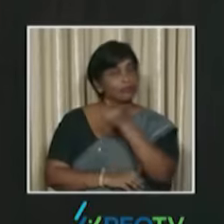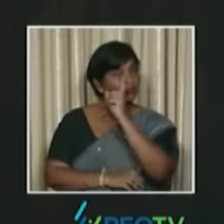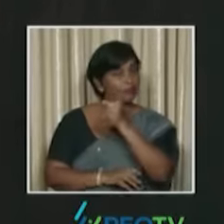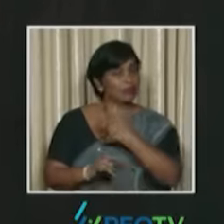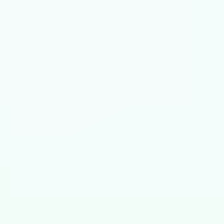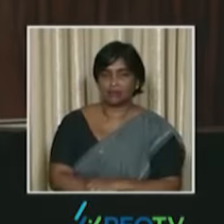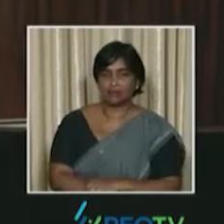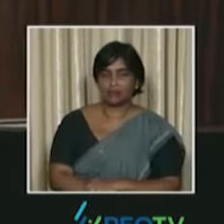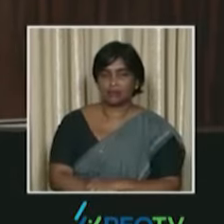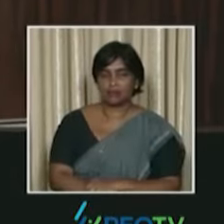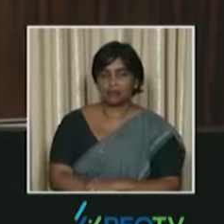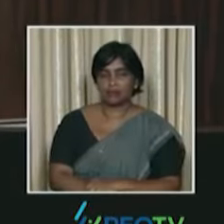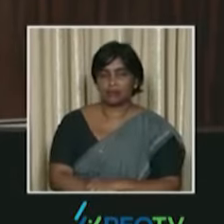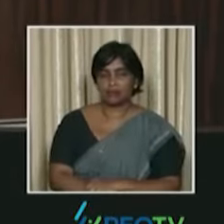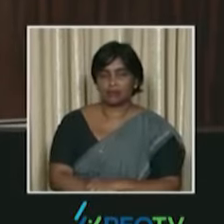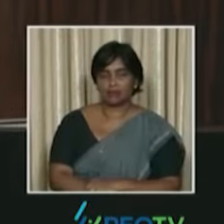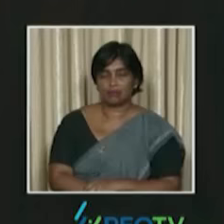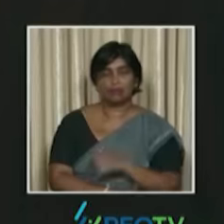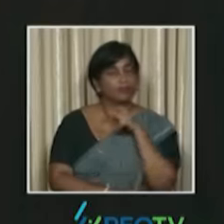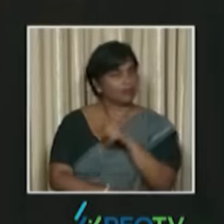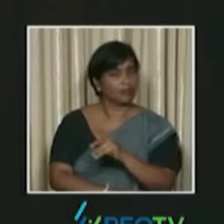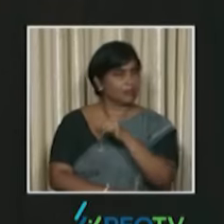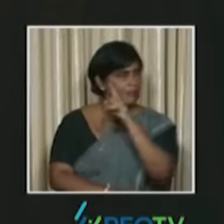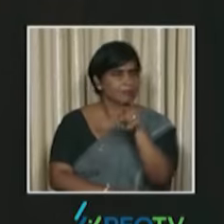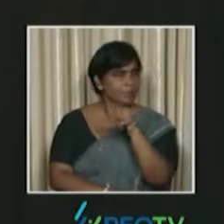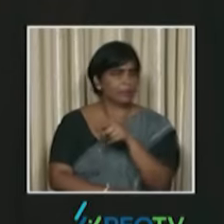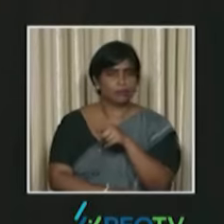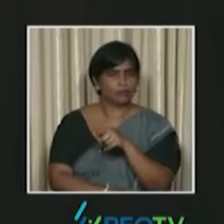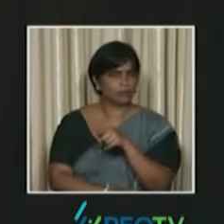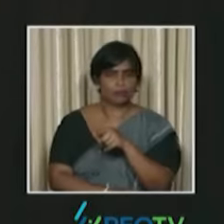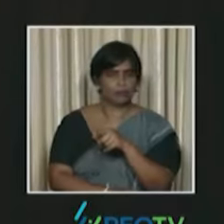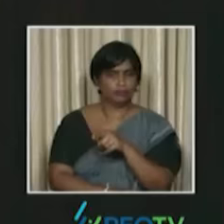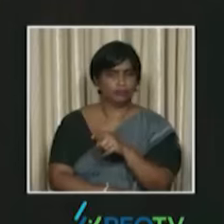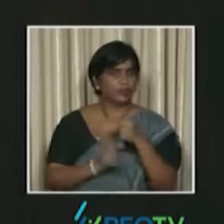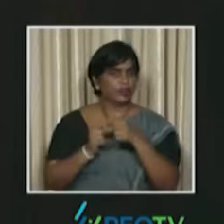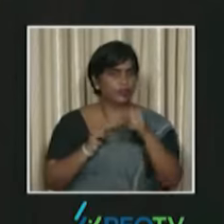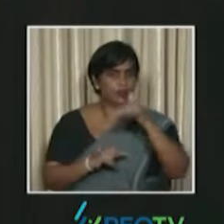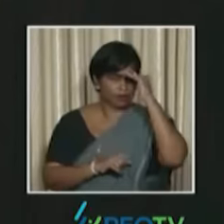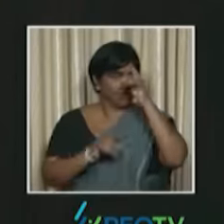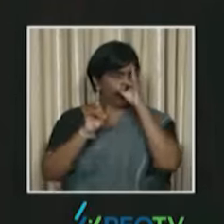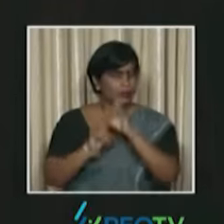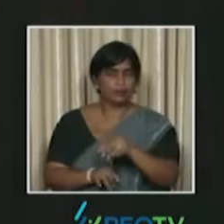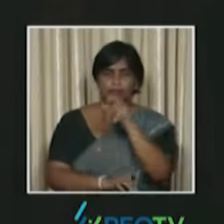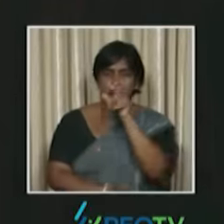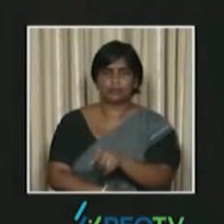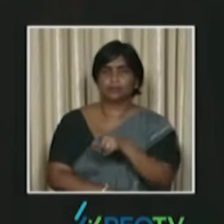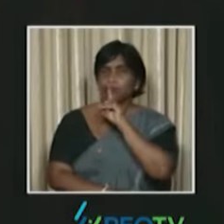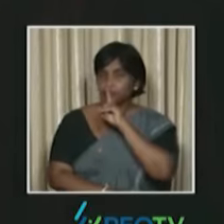වැටලා මඩ ගහන්නේ නෑ කතානායකතුමා මේවා වැරදි සභානායකතුමා මේ කාරිය ආරම්භ කරන්න නායකතුමා වගේ